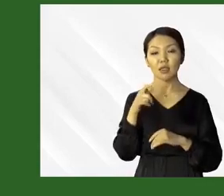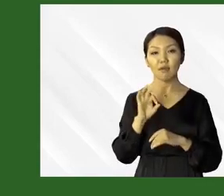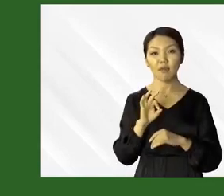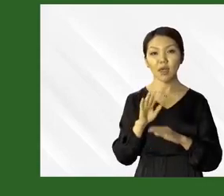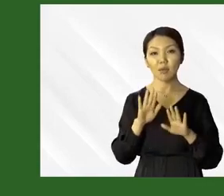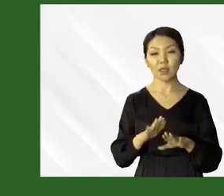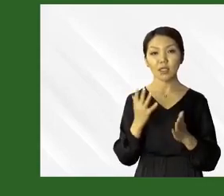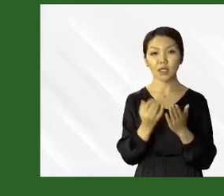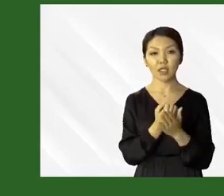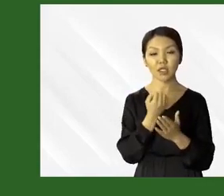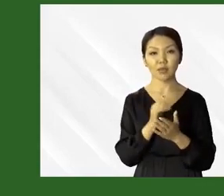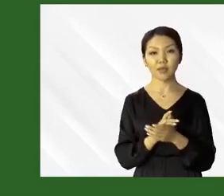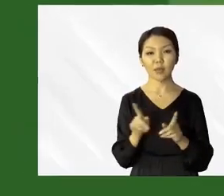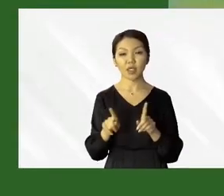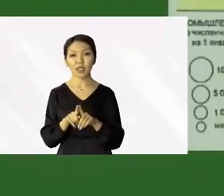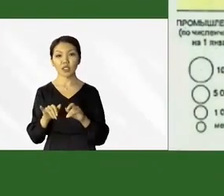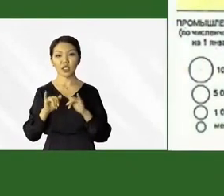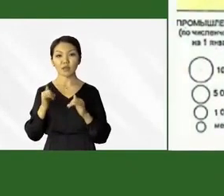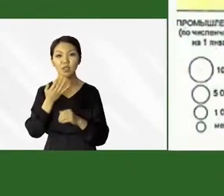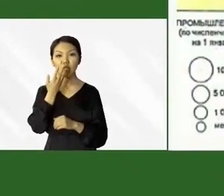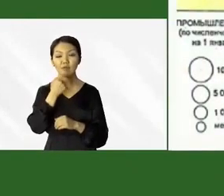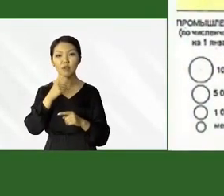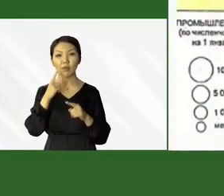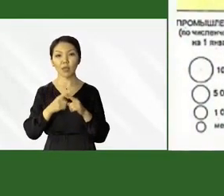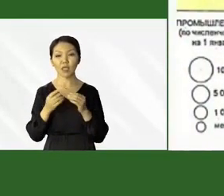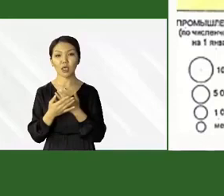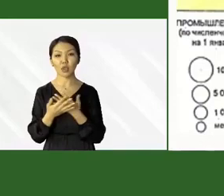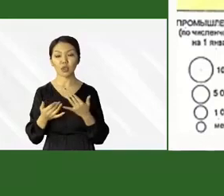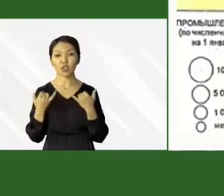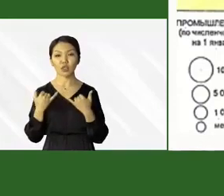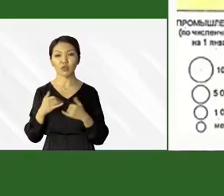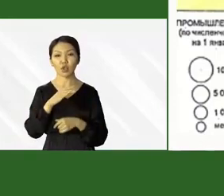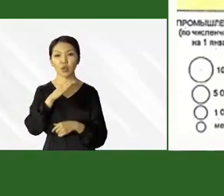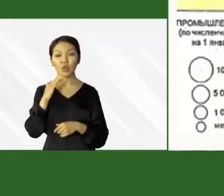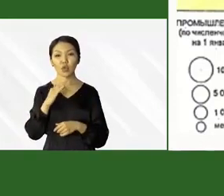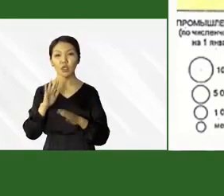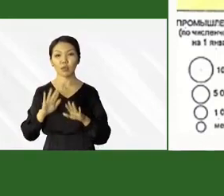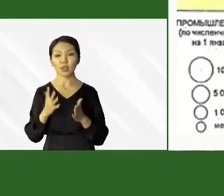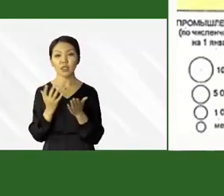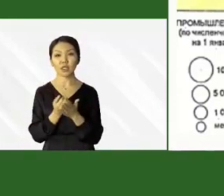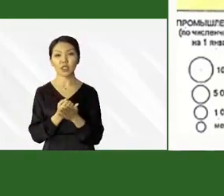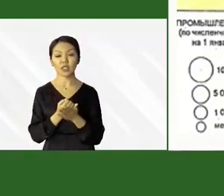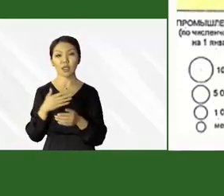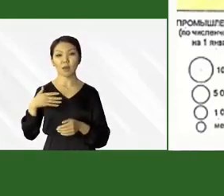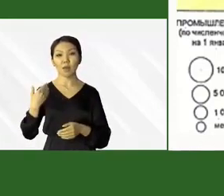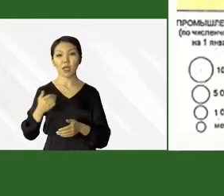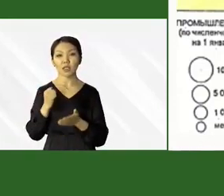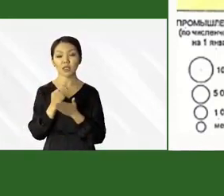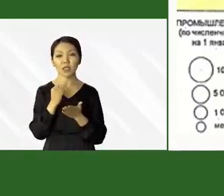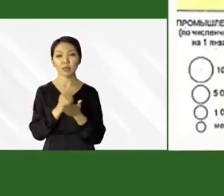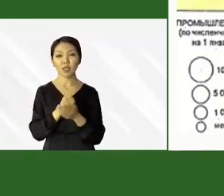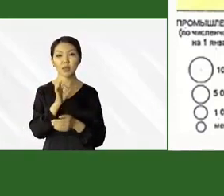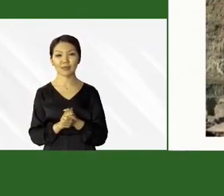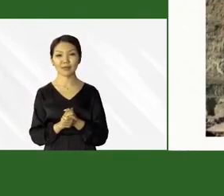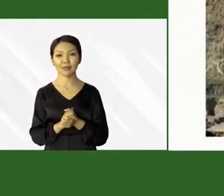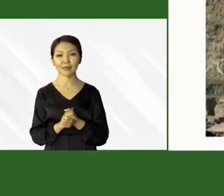является перспективным развитие цветной металлургии. На сегодняшний день многие месторождения полезных ископаемых не